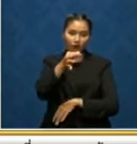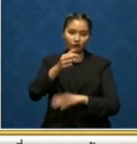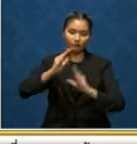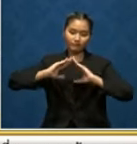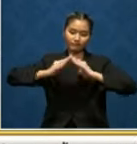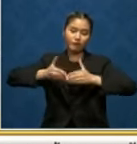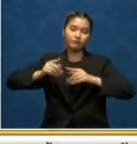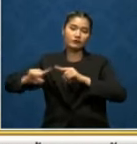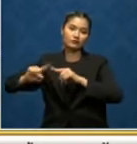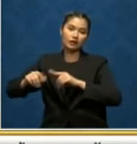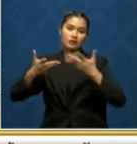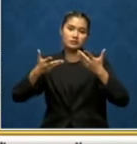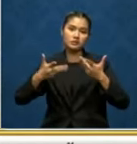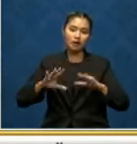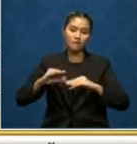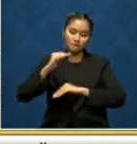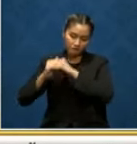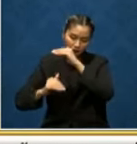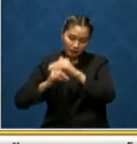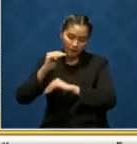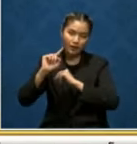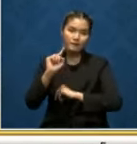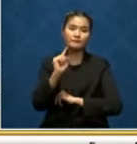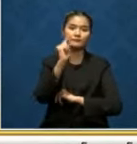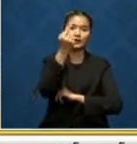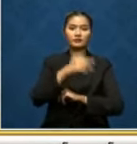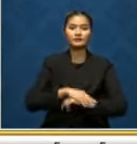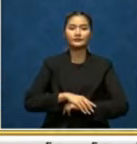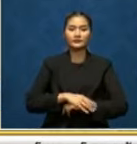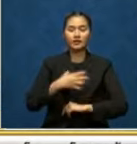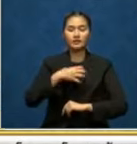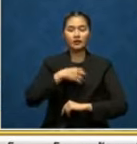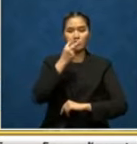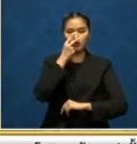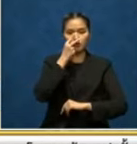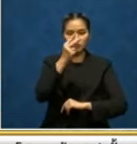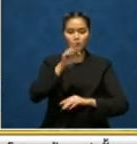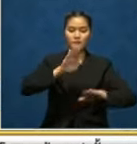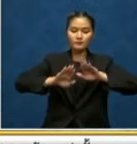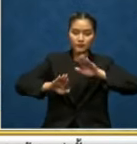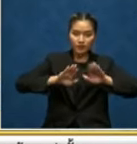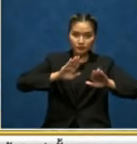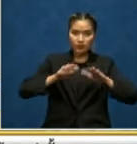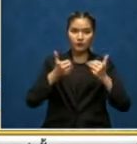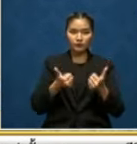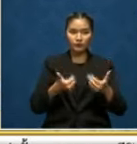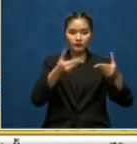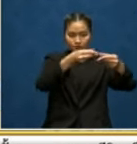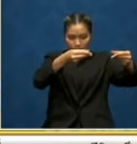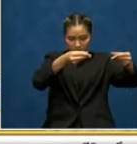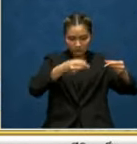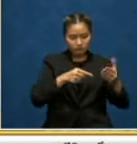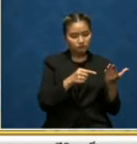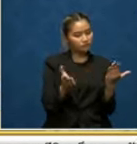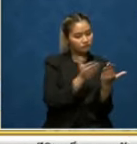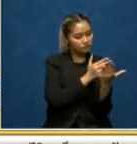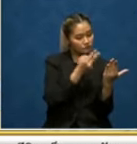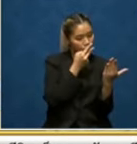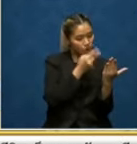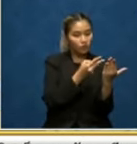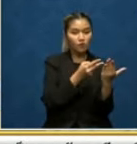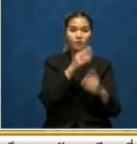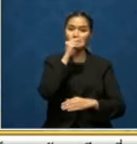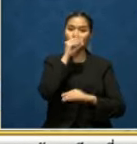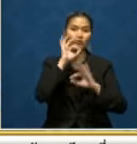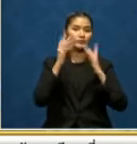ดินมาให้นายทุนพัฒนาและนี่คือเหรียญอีกด้านหนึ่งของการพัฒนาที่ในรายงานก็กลับไม่เคยพูดถึงเลยนะ